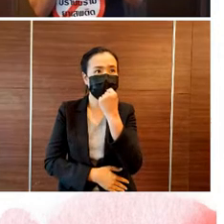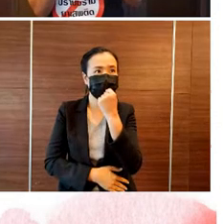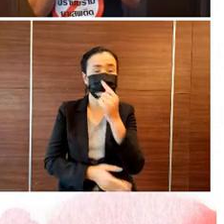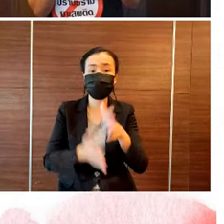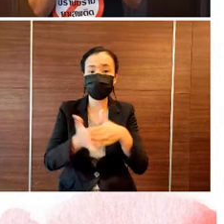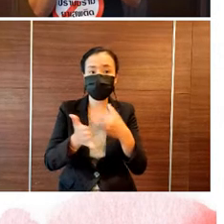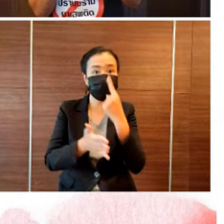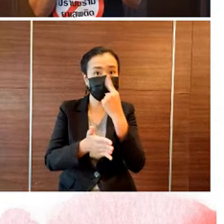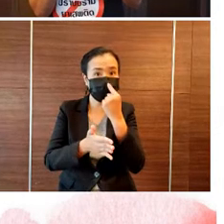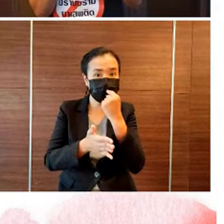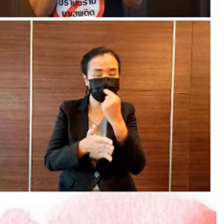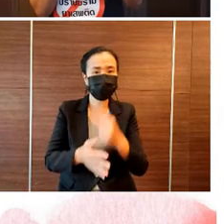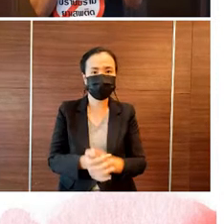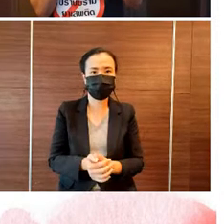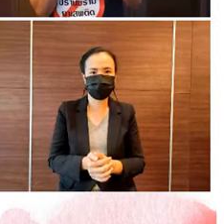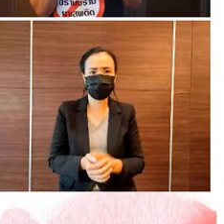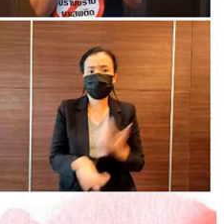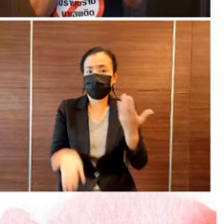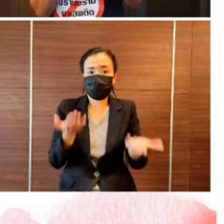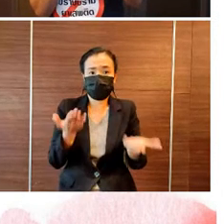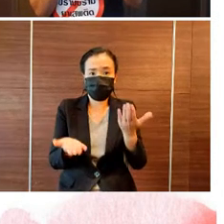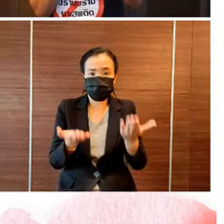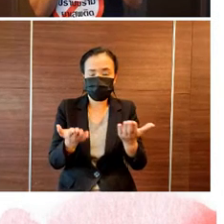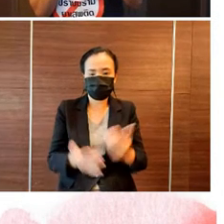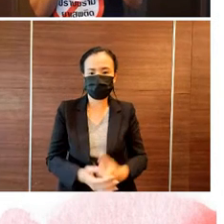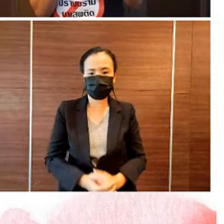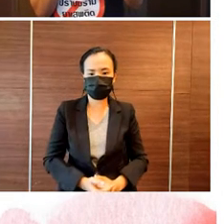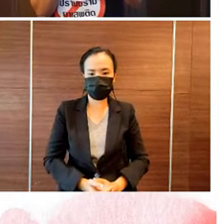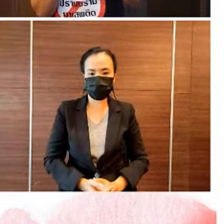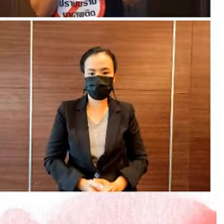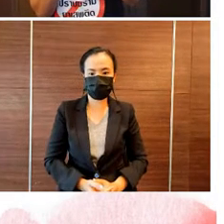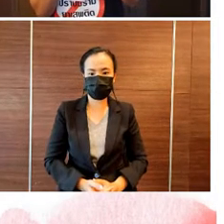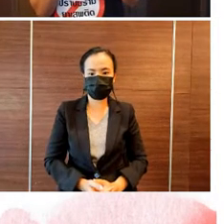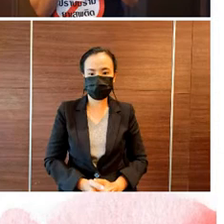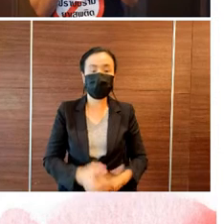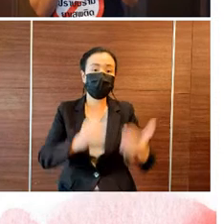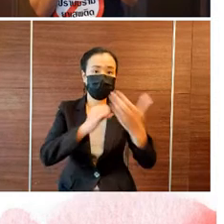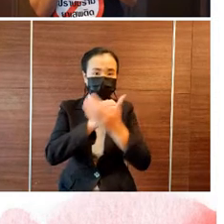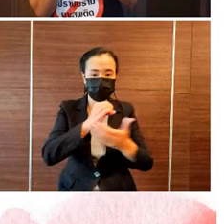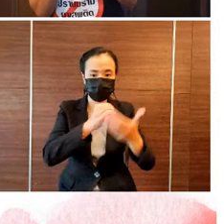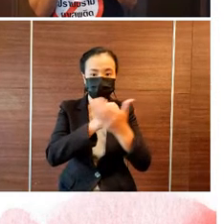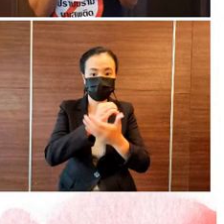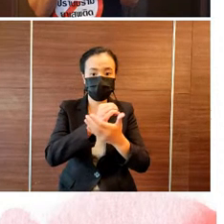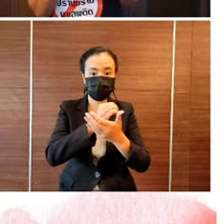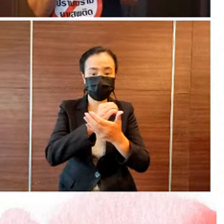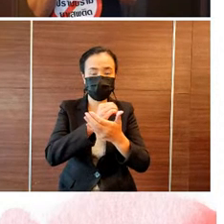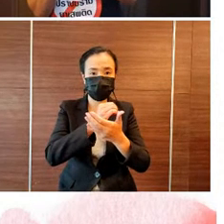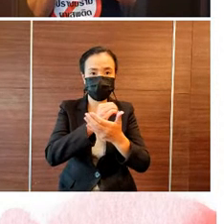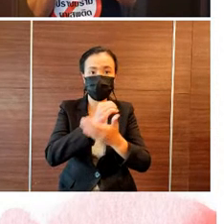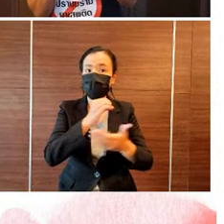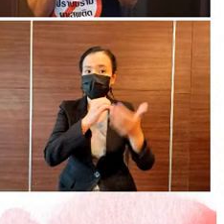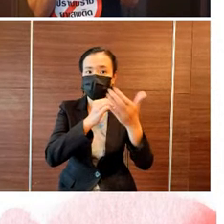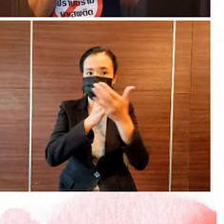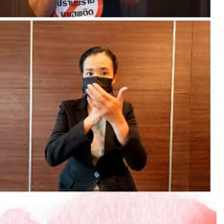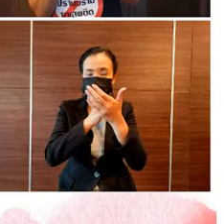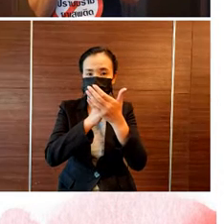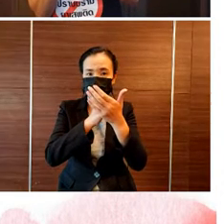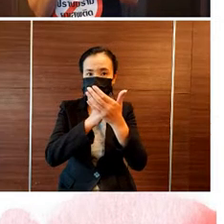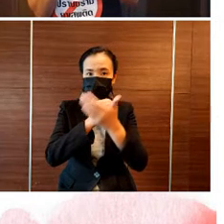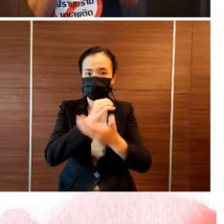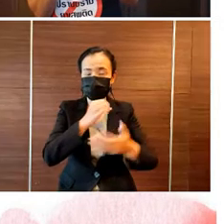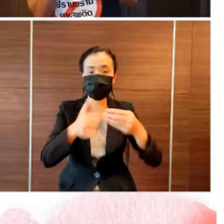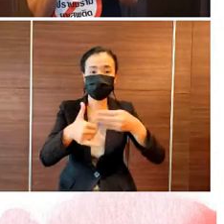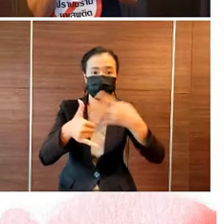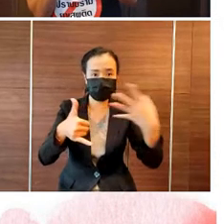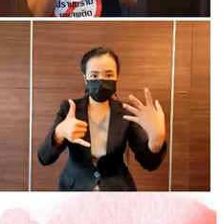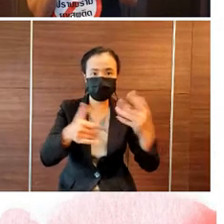าะแล้วก็จะเห็นว่าถ้าเมื่อไหร่ก็ตามเนี่ยค่ะมันพลัสเรื่องของยาเสพติดเข้าเรื่องของความหลากหลายทาง